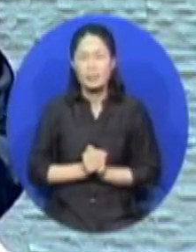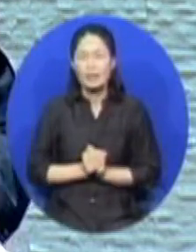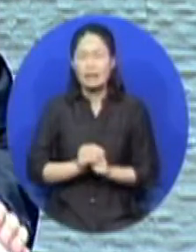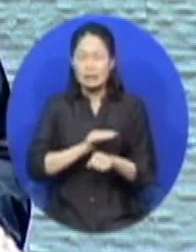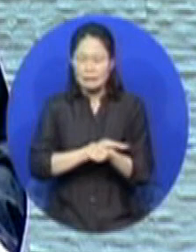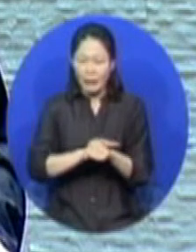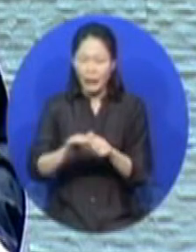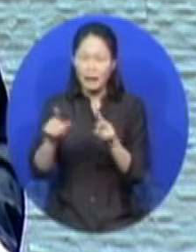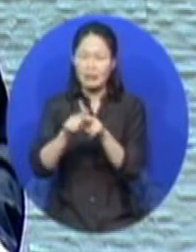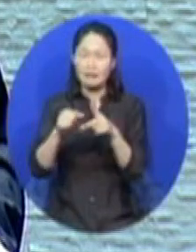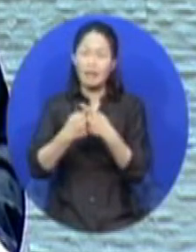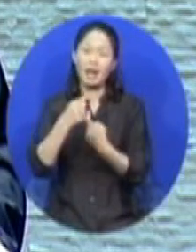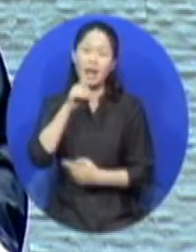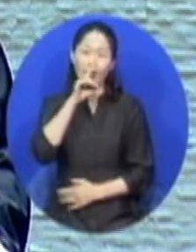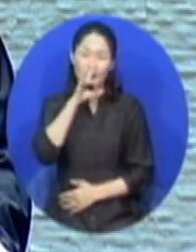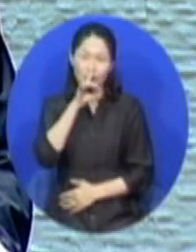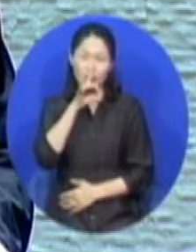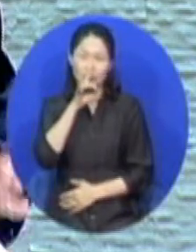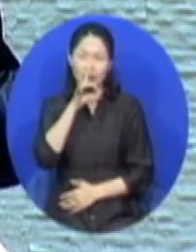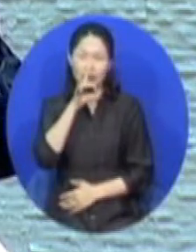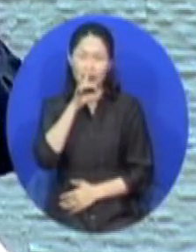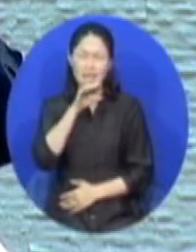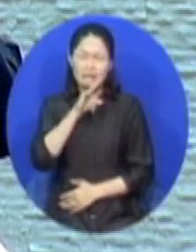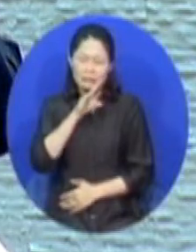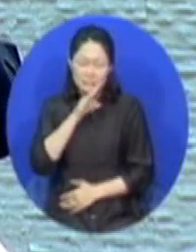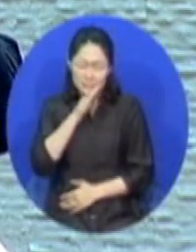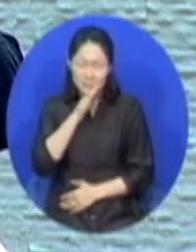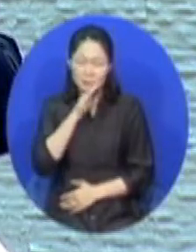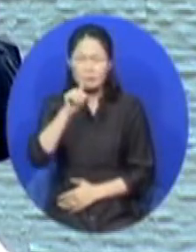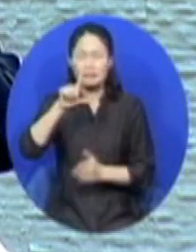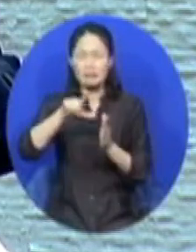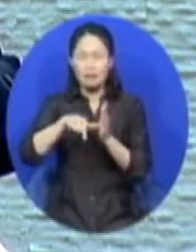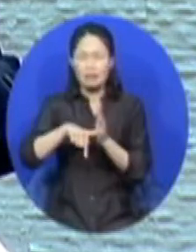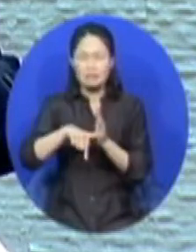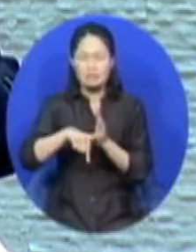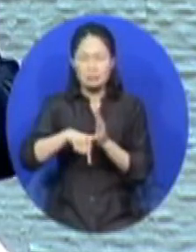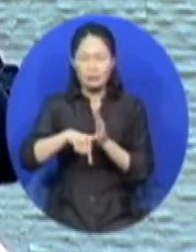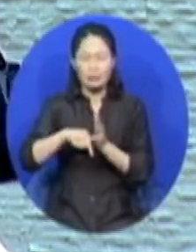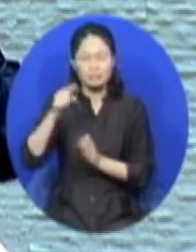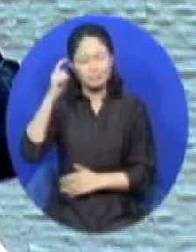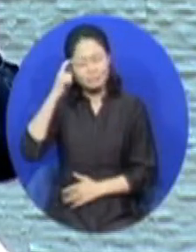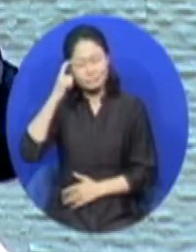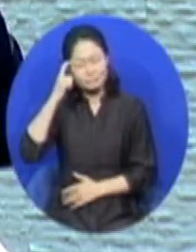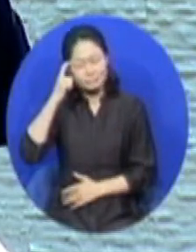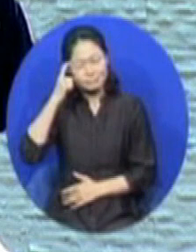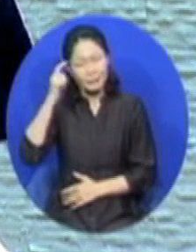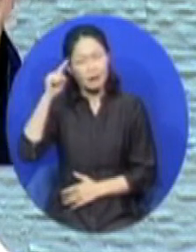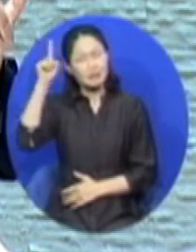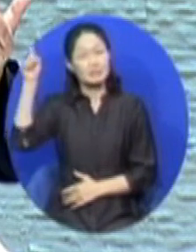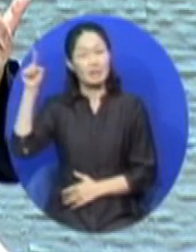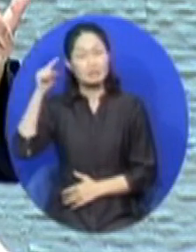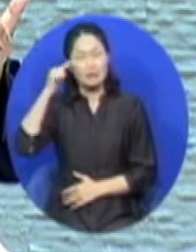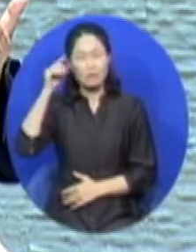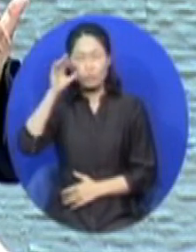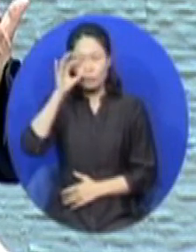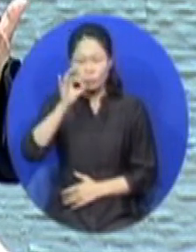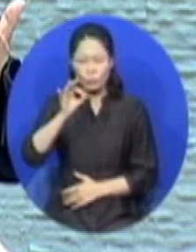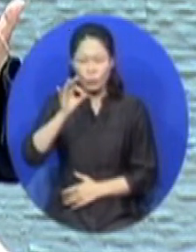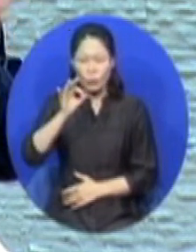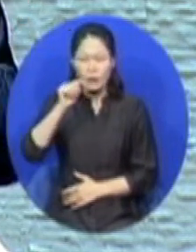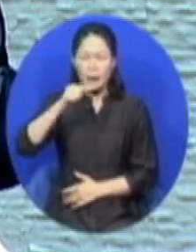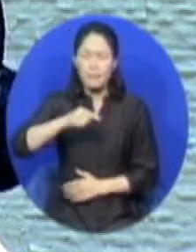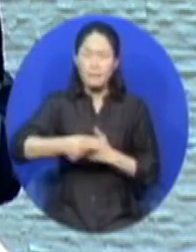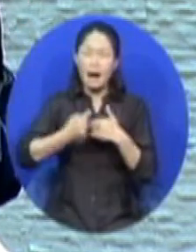잘 이해가 잘 안되요 실제로 그때 당시를 상상해 보고 그리고 마음으로 그곳에 가보니까